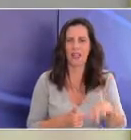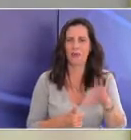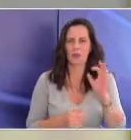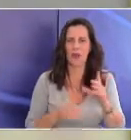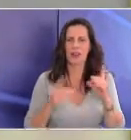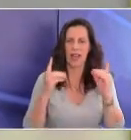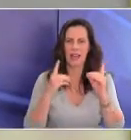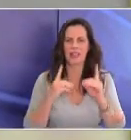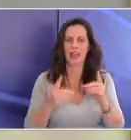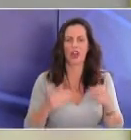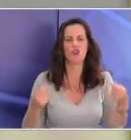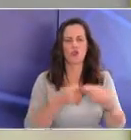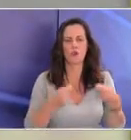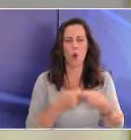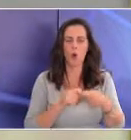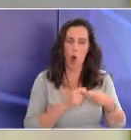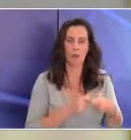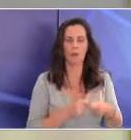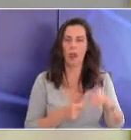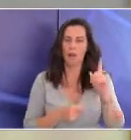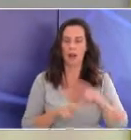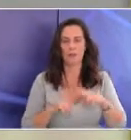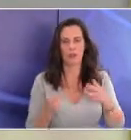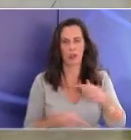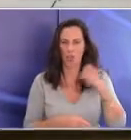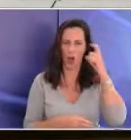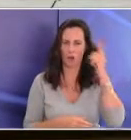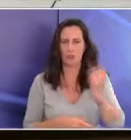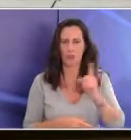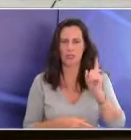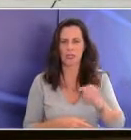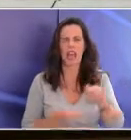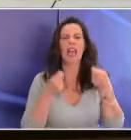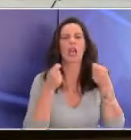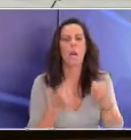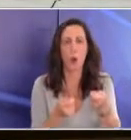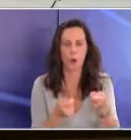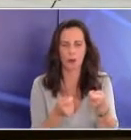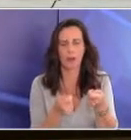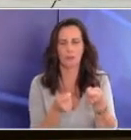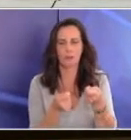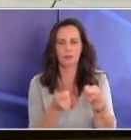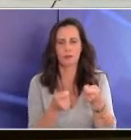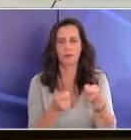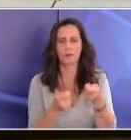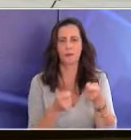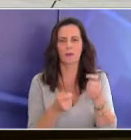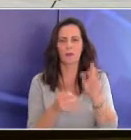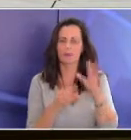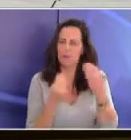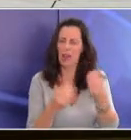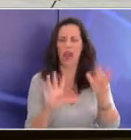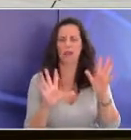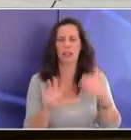הדרך לשותפויות. אבל מצד שני, אני גם לא חושבת שמישהו צריך לכפות על מישהו בנושאים האלה, אלא